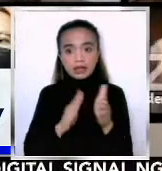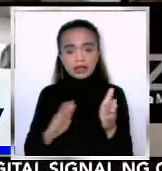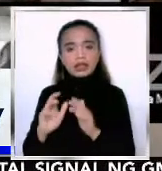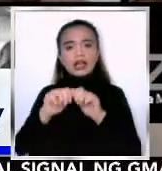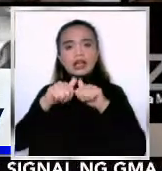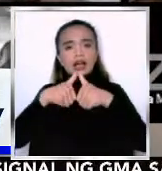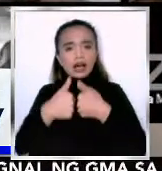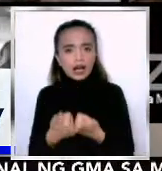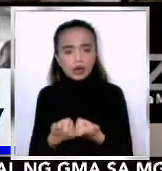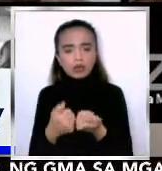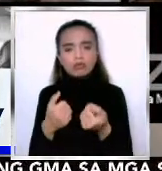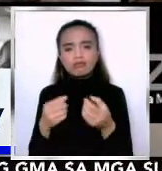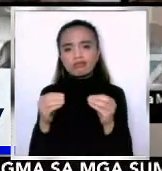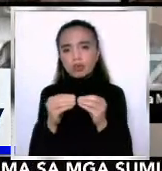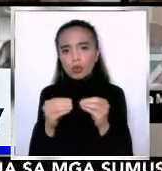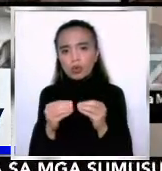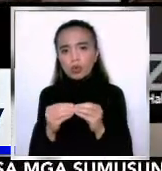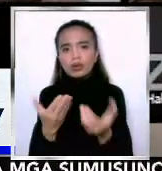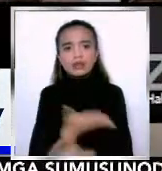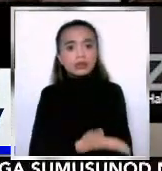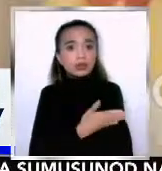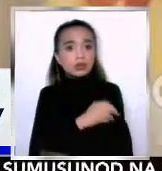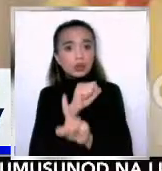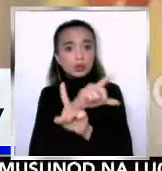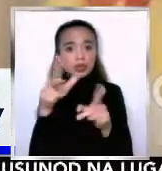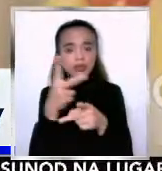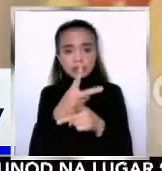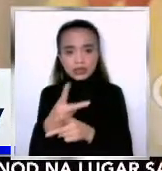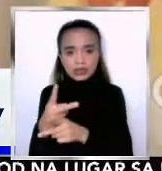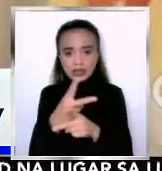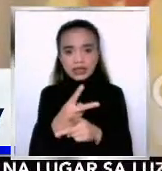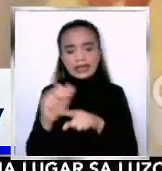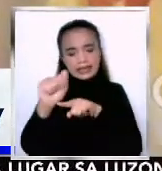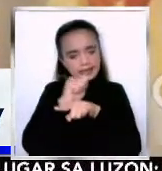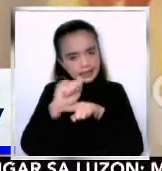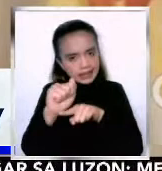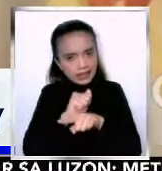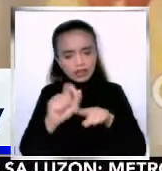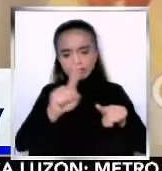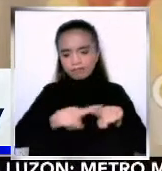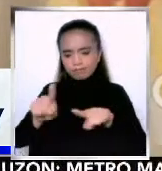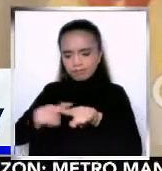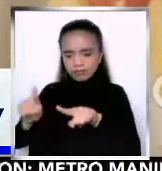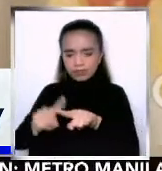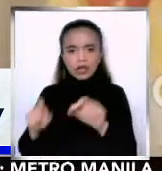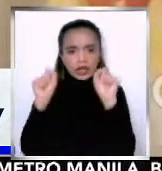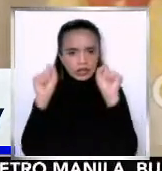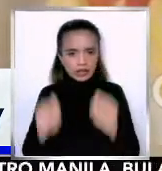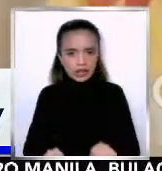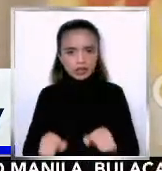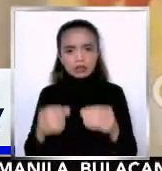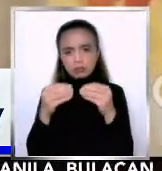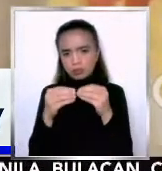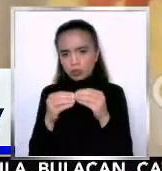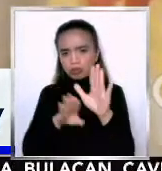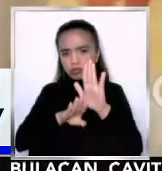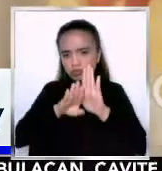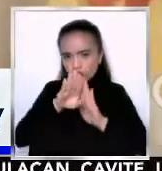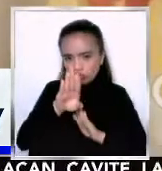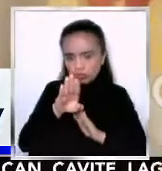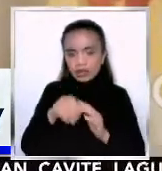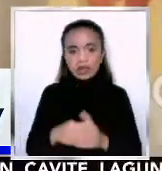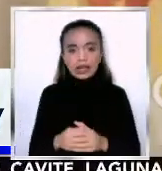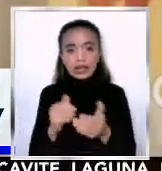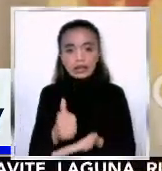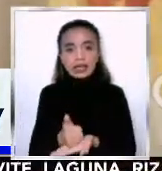protection para sa mga empleyado, training at iba pang paghahanda para mapatatag ang industriya at pagbibigay ng tulong pinansyal